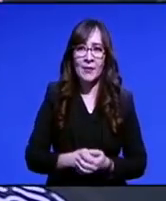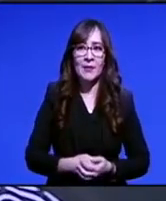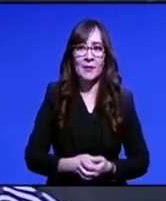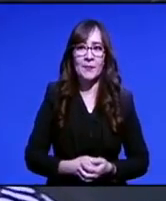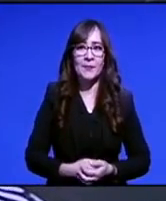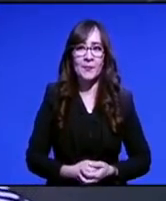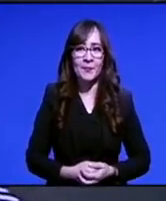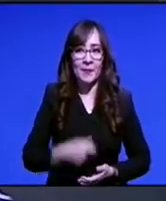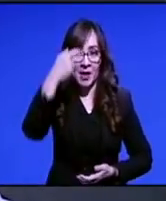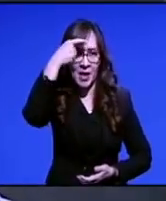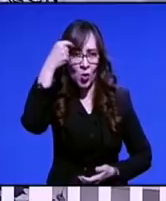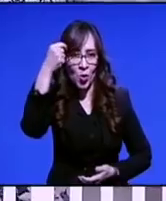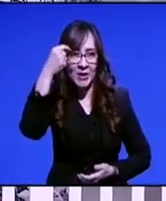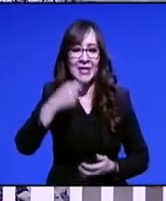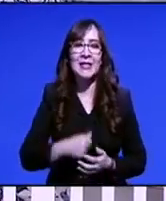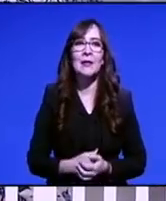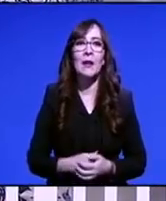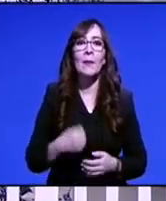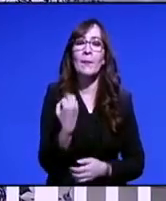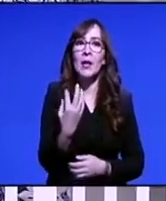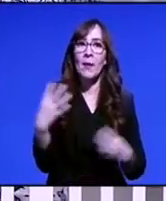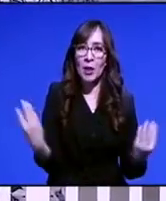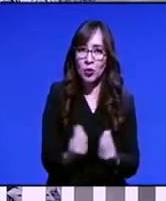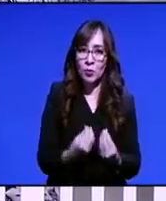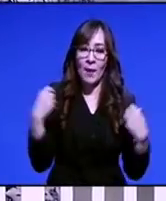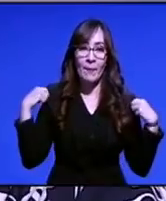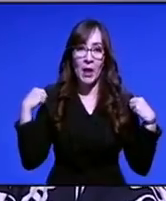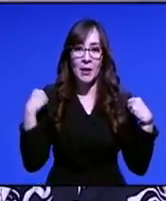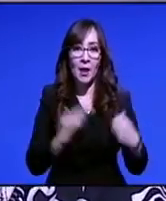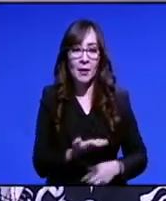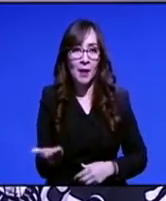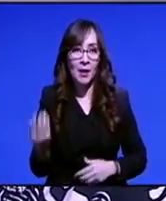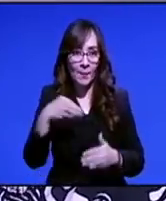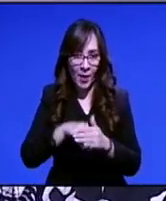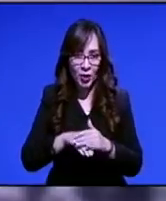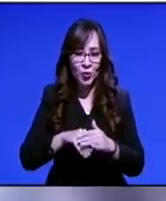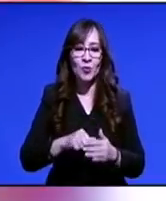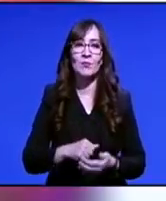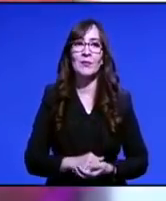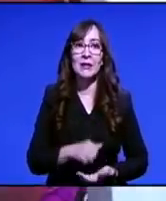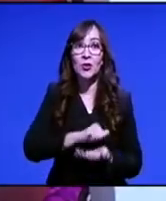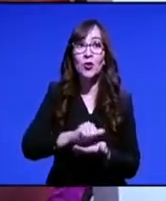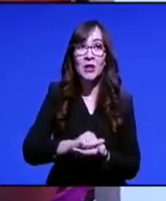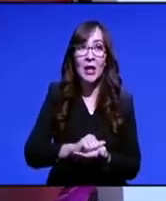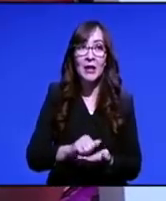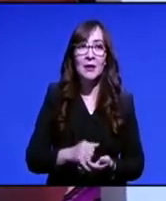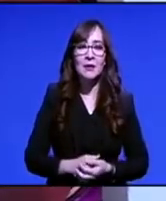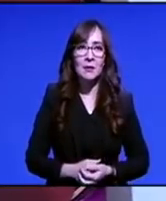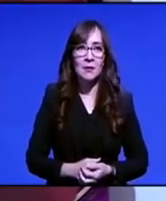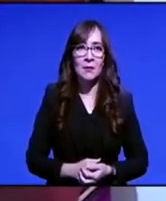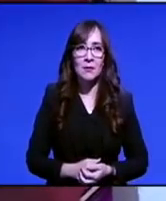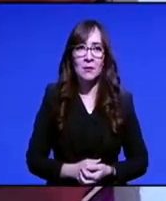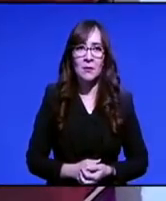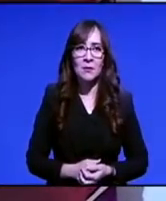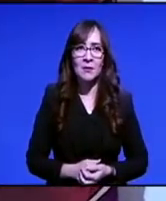ya, mengawasi berapa jumlah pakaian Anda yang masuk ke cucian. Mbak, bener nih baju saya nggak akan